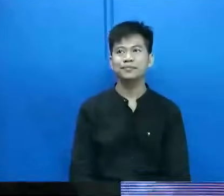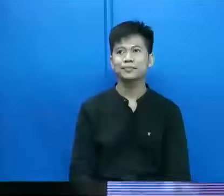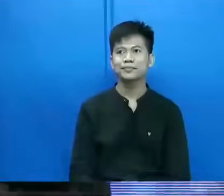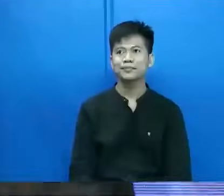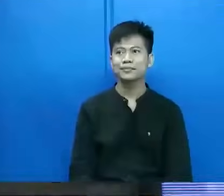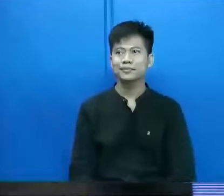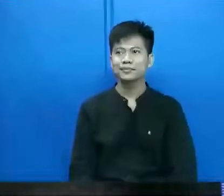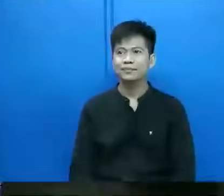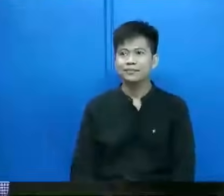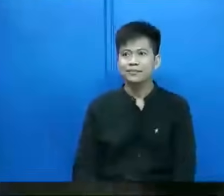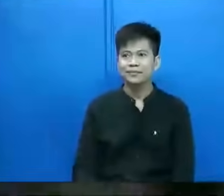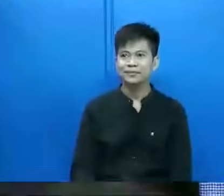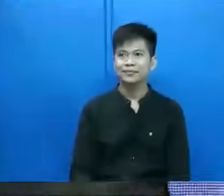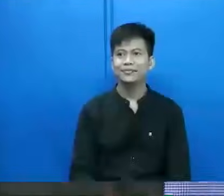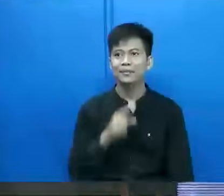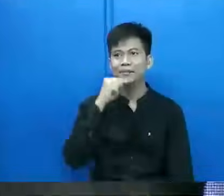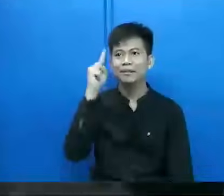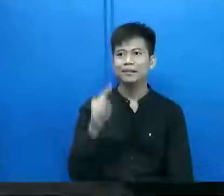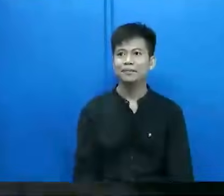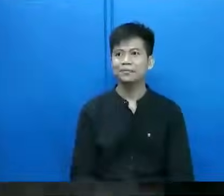Ya Allah. Bismillah.